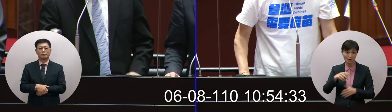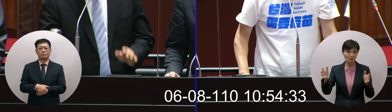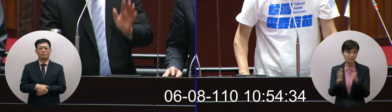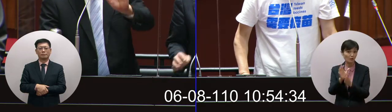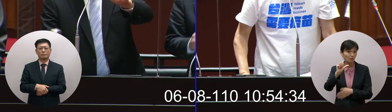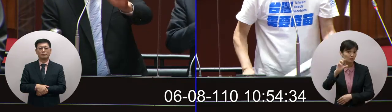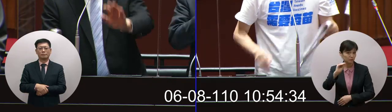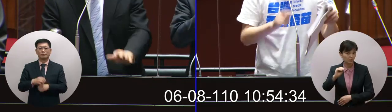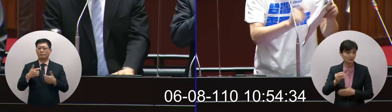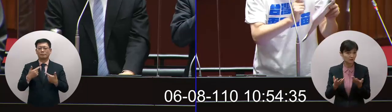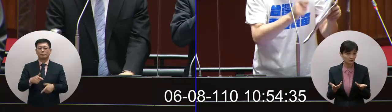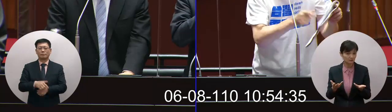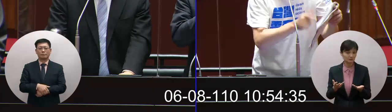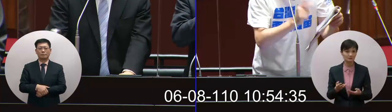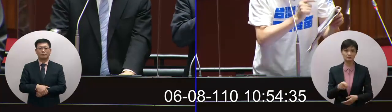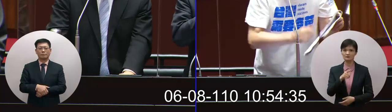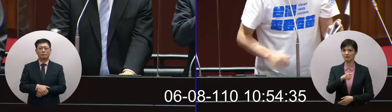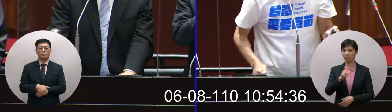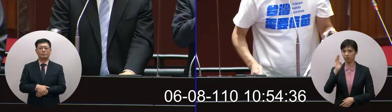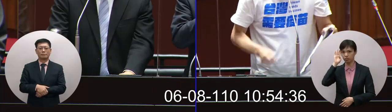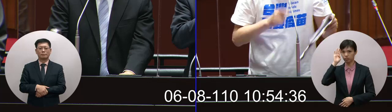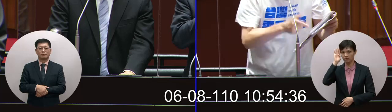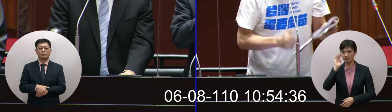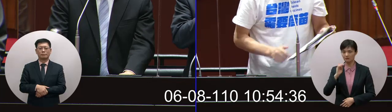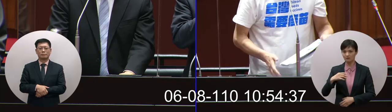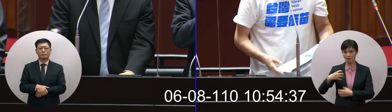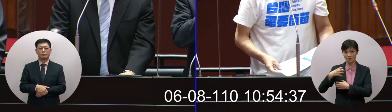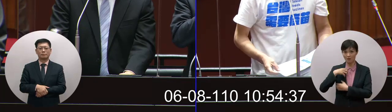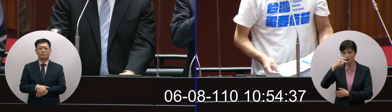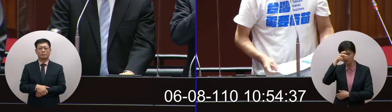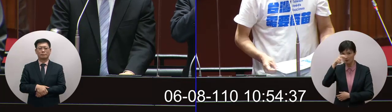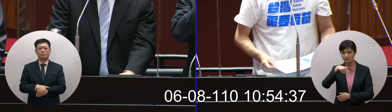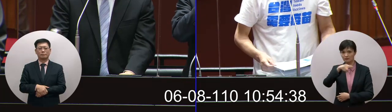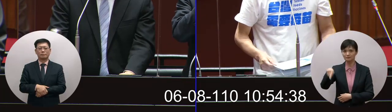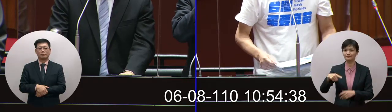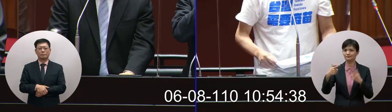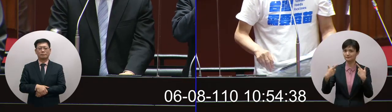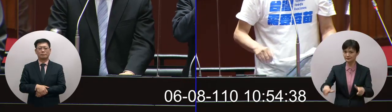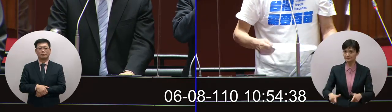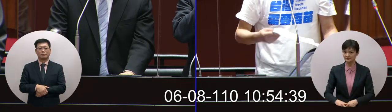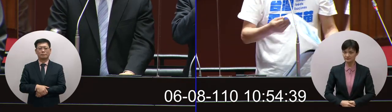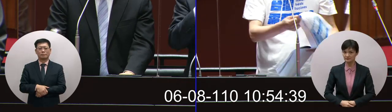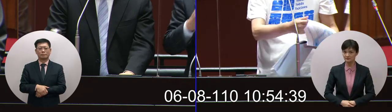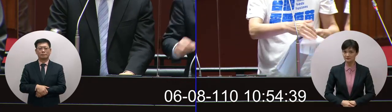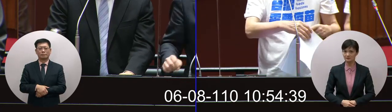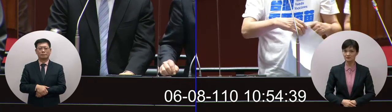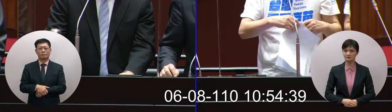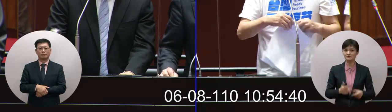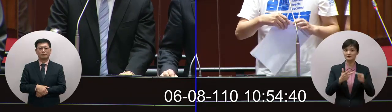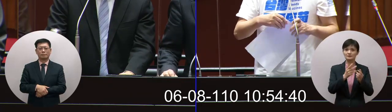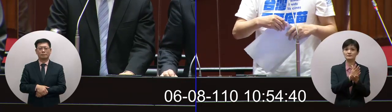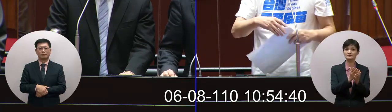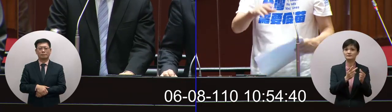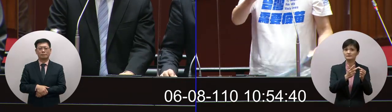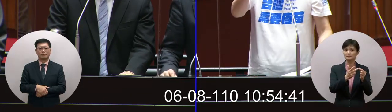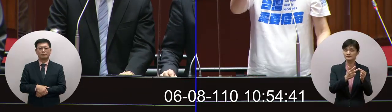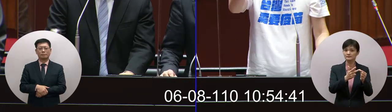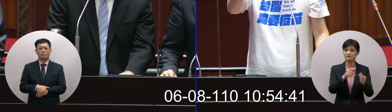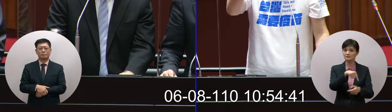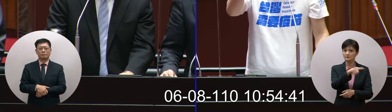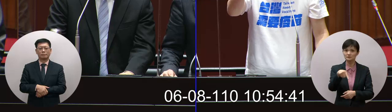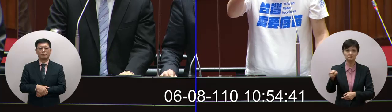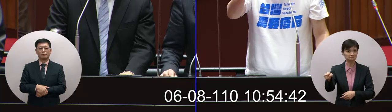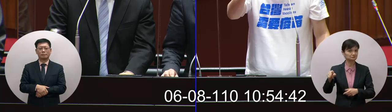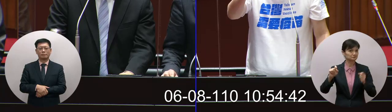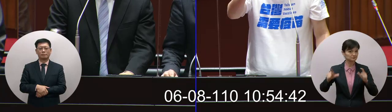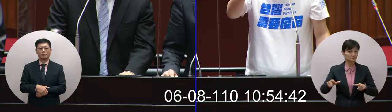睁眼说瞎话。很显然，不支持国军，也不支持警察嘛。我再请教你，因为你